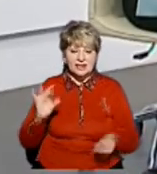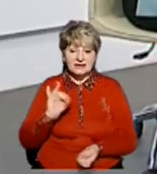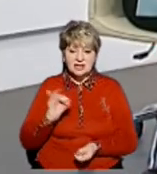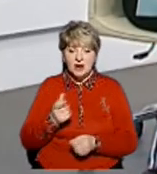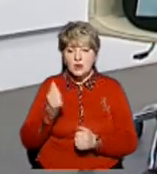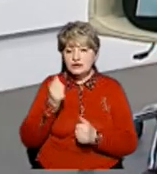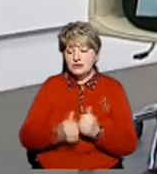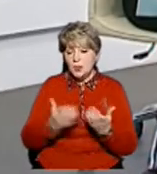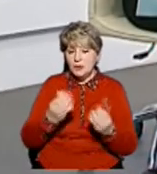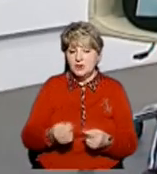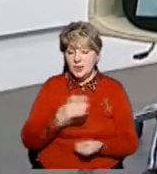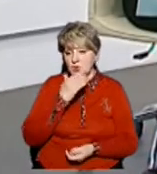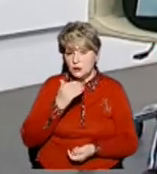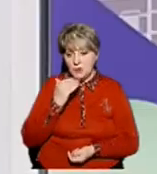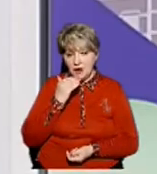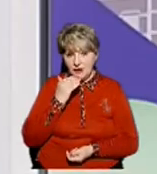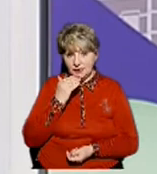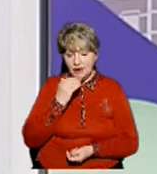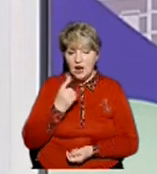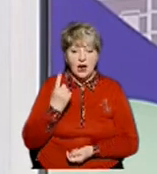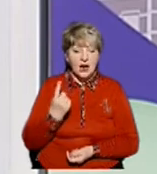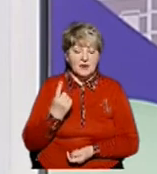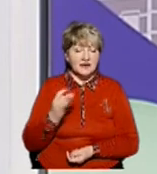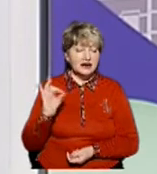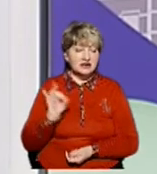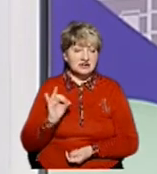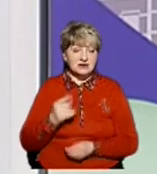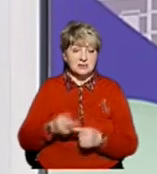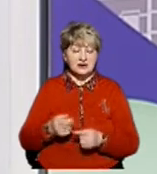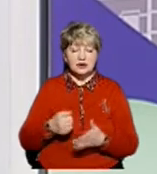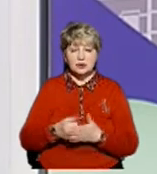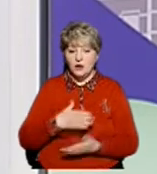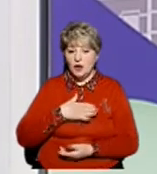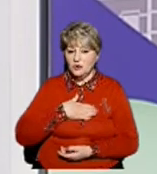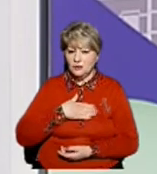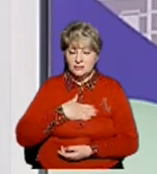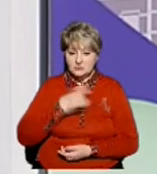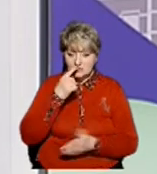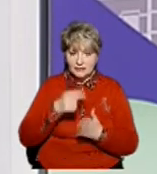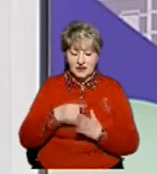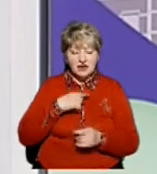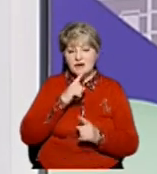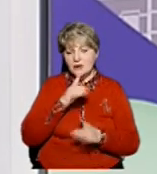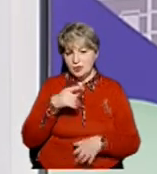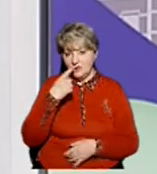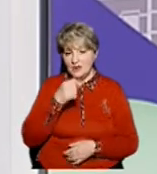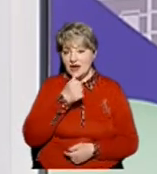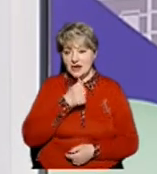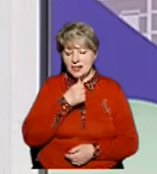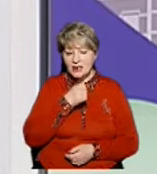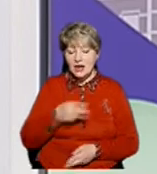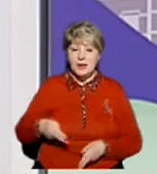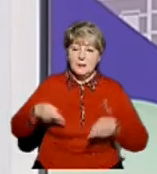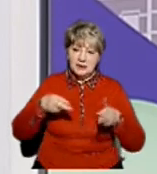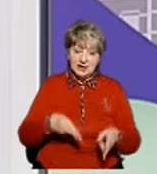багато щоденно, але одна так історія мені до душі запала. Я не буду називати імен.